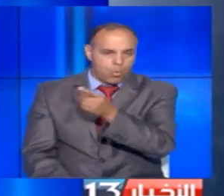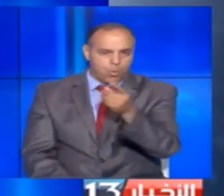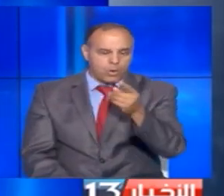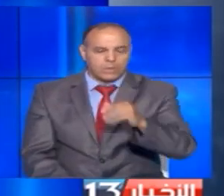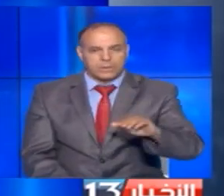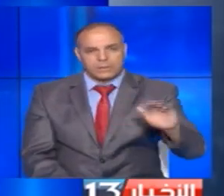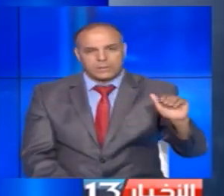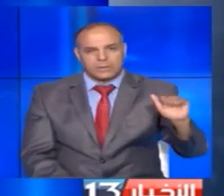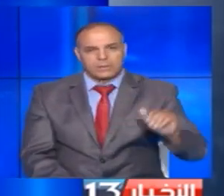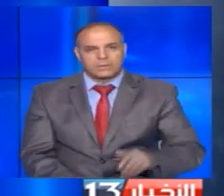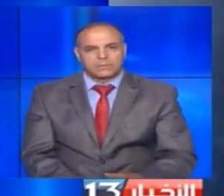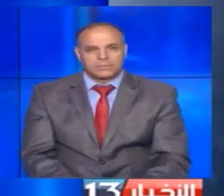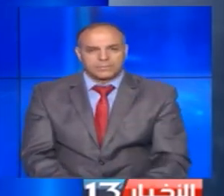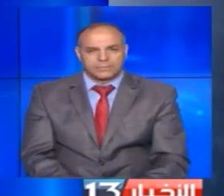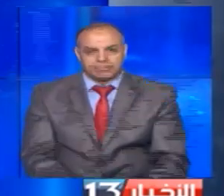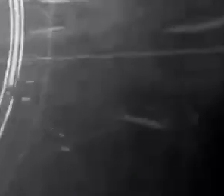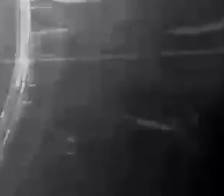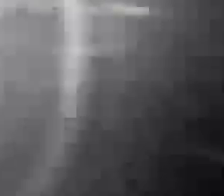الى اللقاء